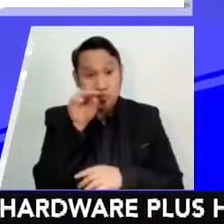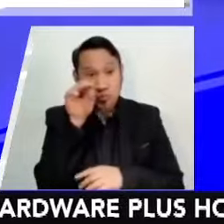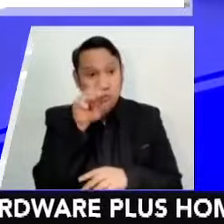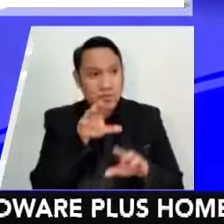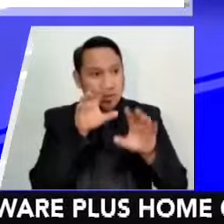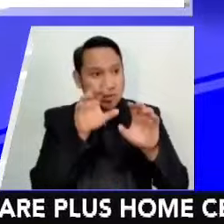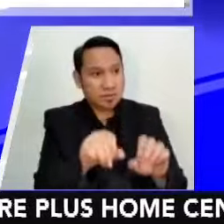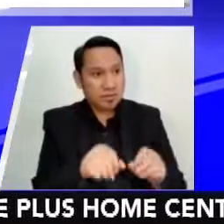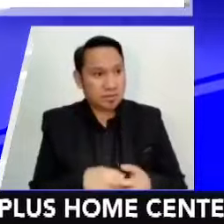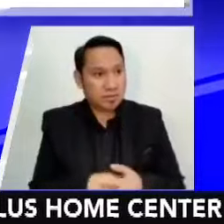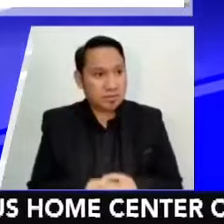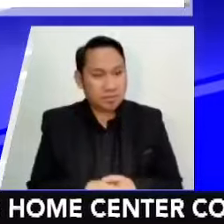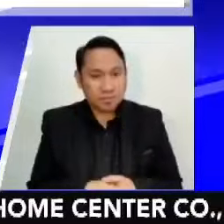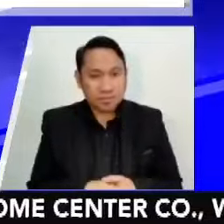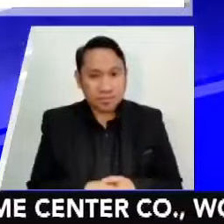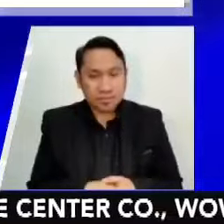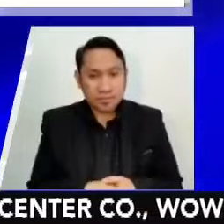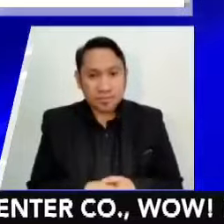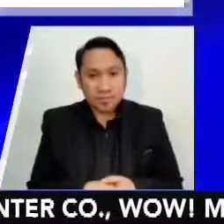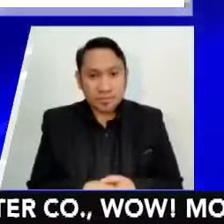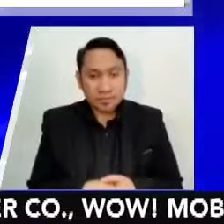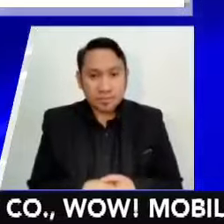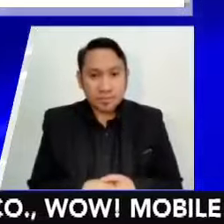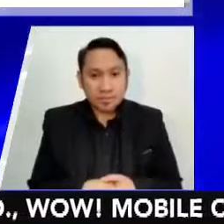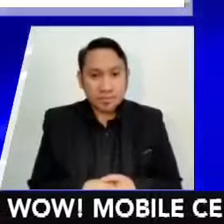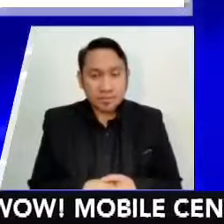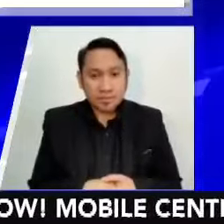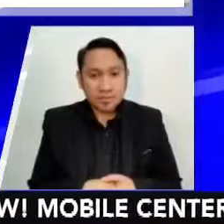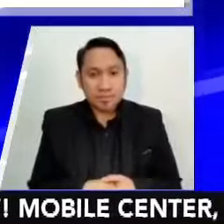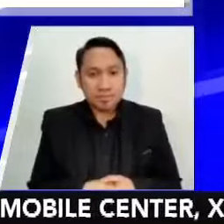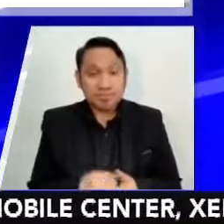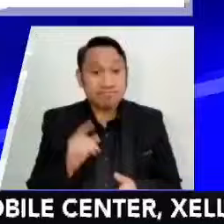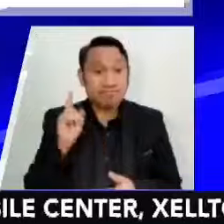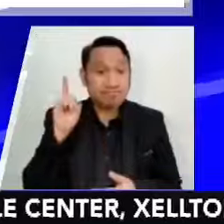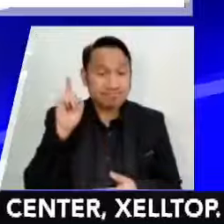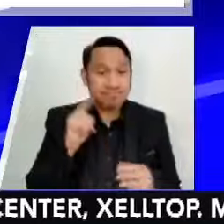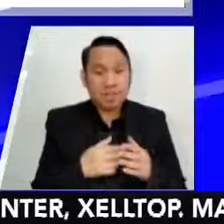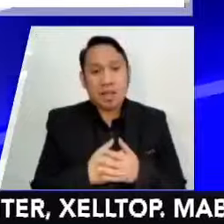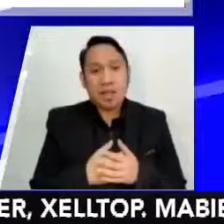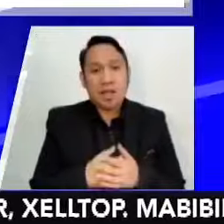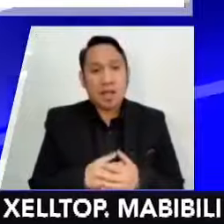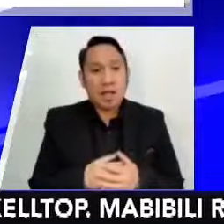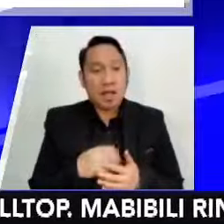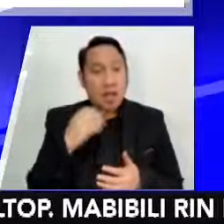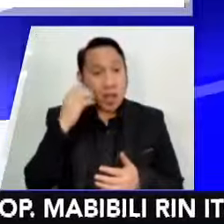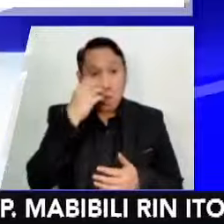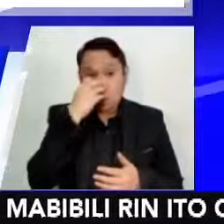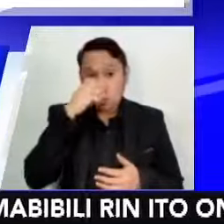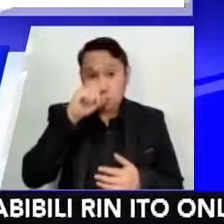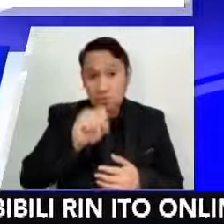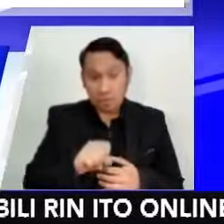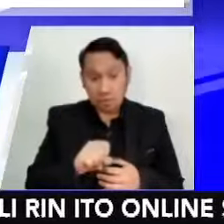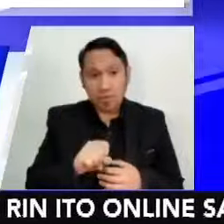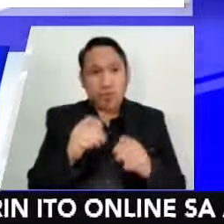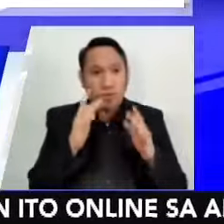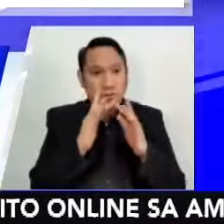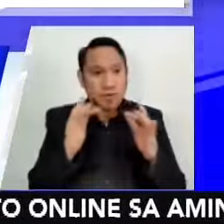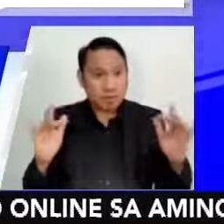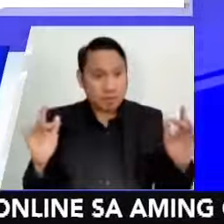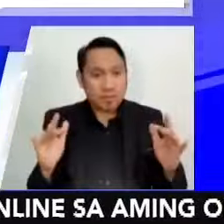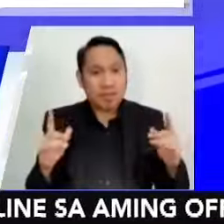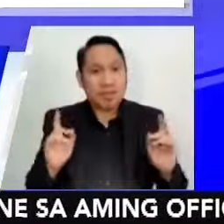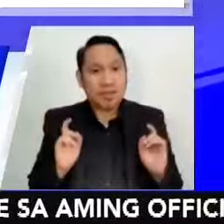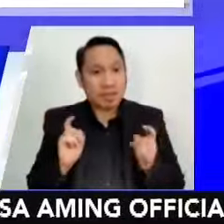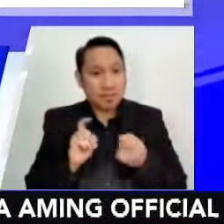Ito naman po ang sikat na La Tomatina Food Fight Festival sa Buñol, Spain, kung saan libo-libong turista at residente